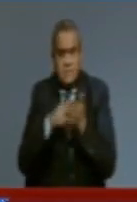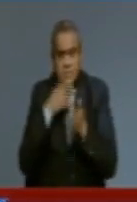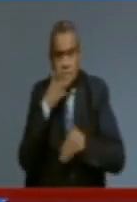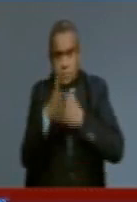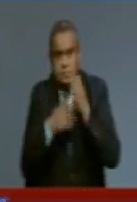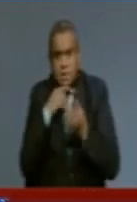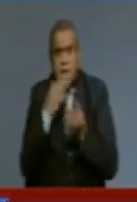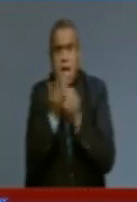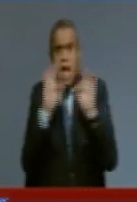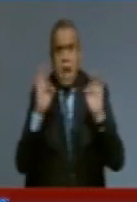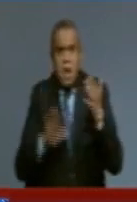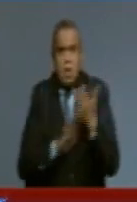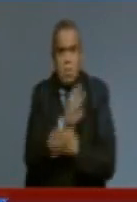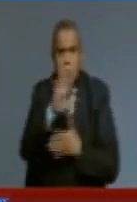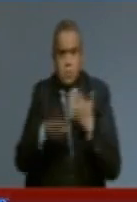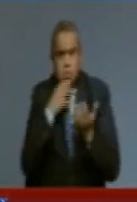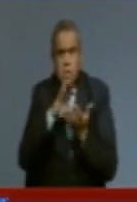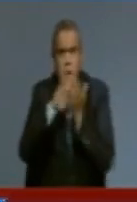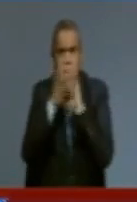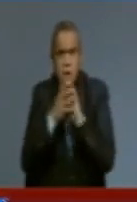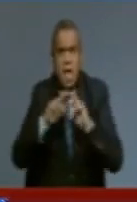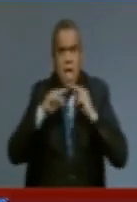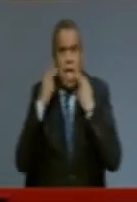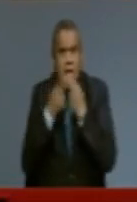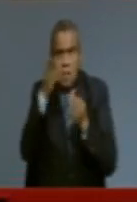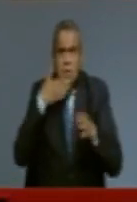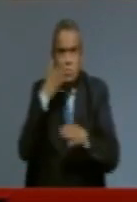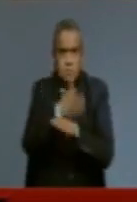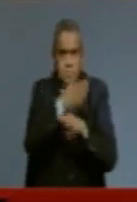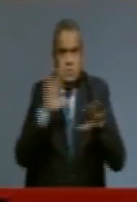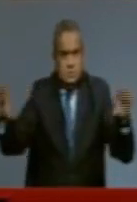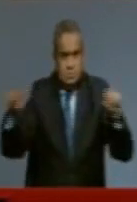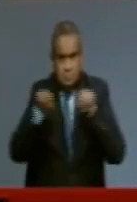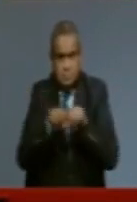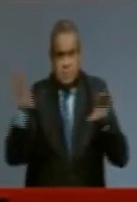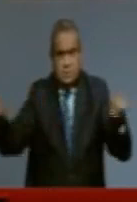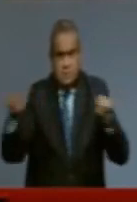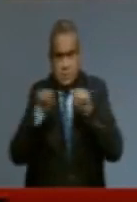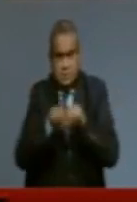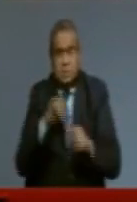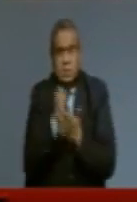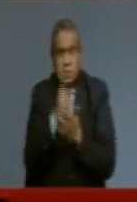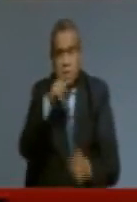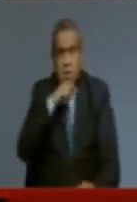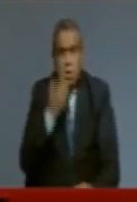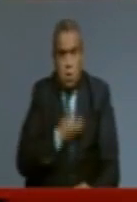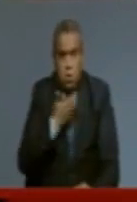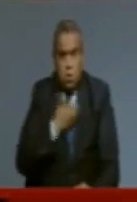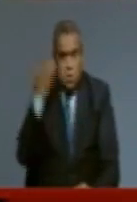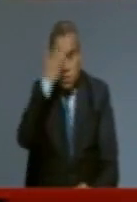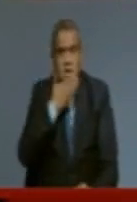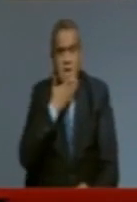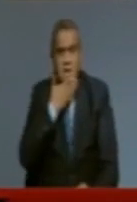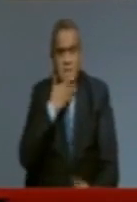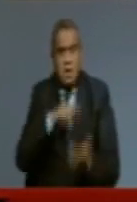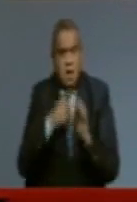القضايا القارية والعالمية. إني على يقين بأن روسيا وإفريقيا بإمكانهما